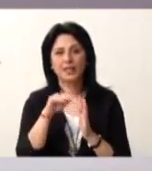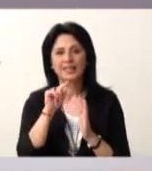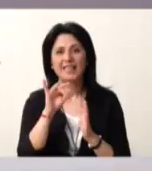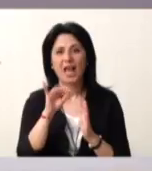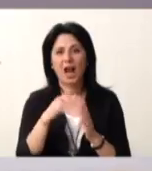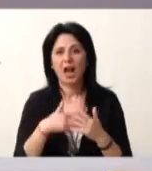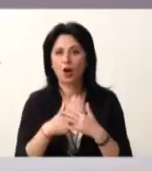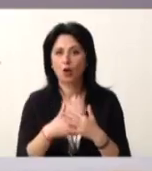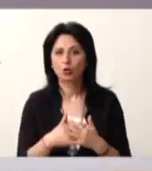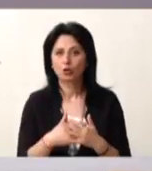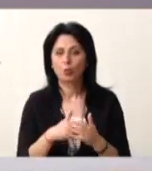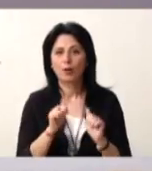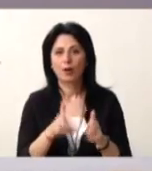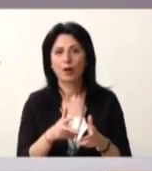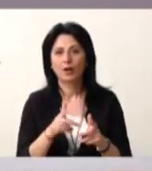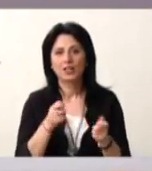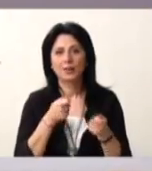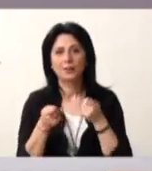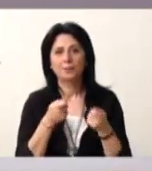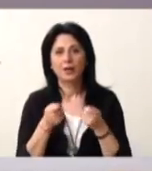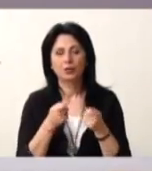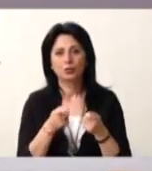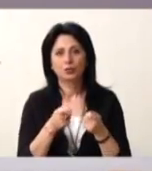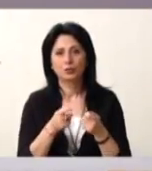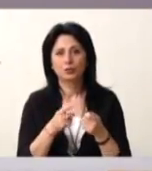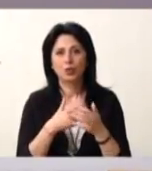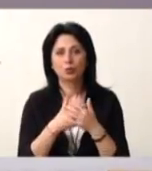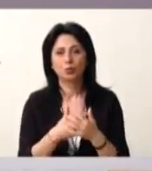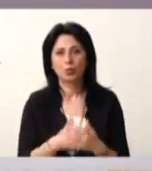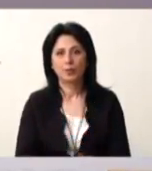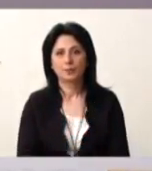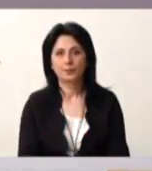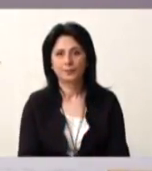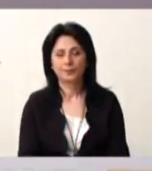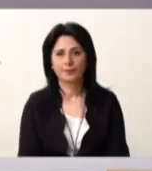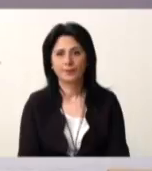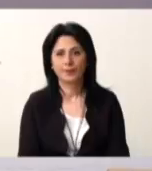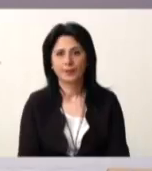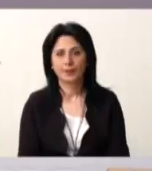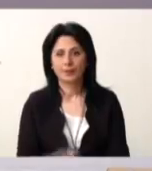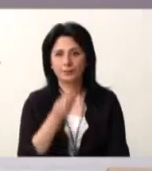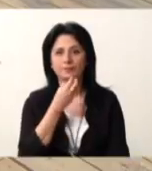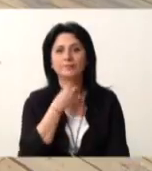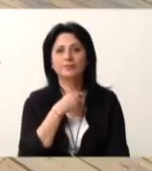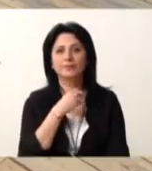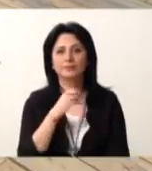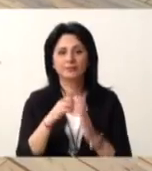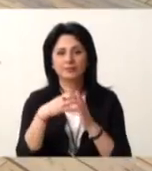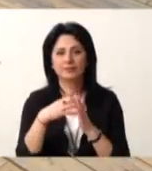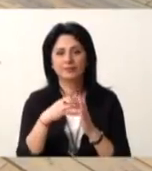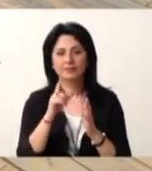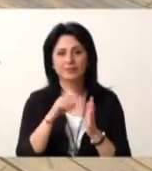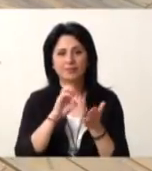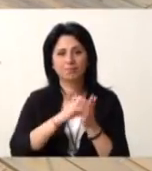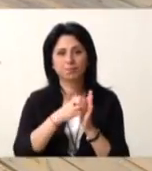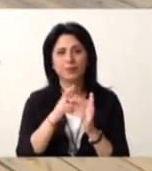ორსულობა, ან როგორ უნდა იმართოს ესეთ შემთხვევაში ორსულობა? დიდი მადლობა, კარგი. მოდით, სანამ საყლაპავის თეატრზე